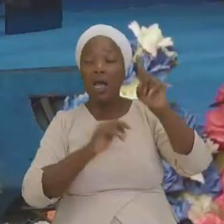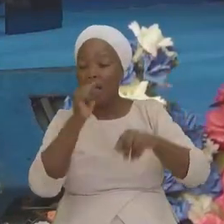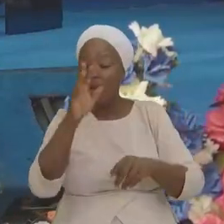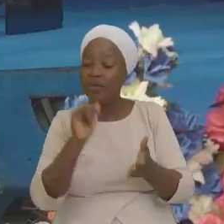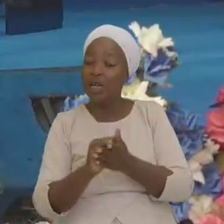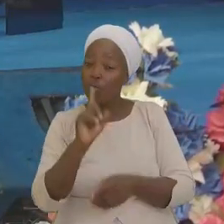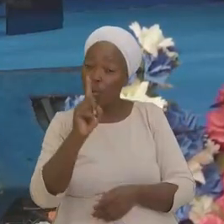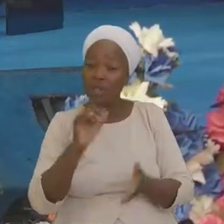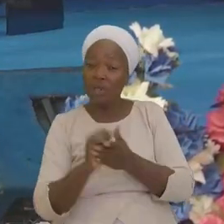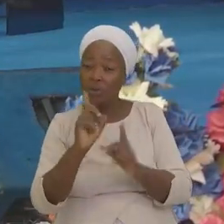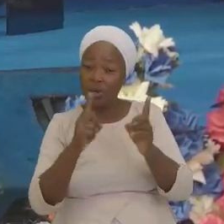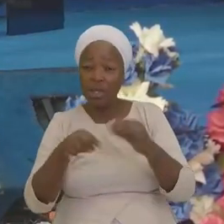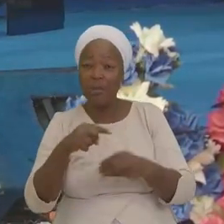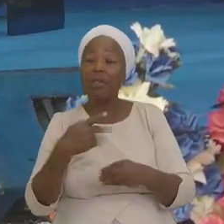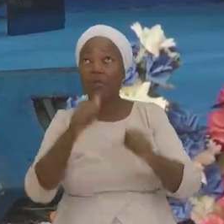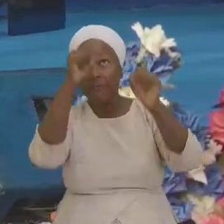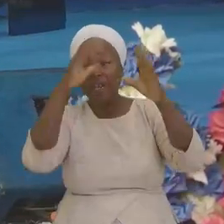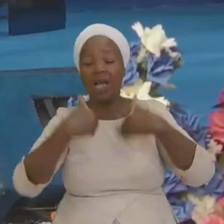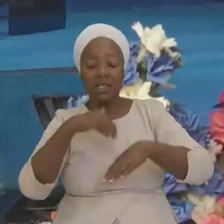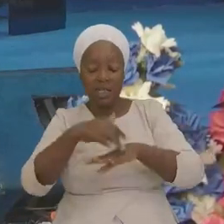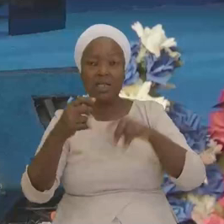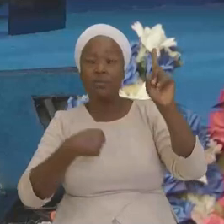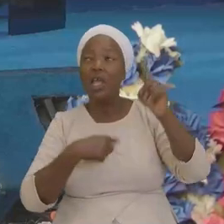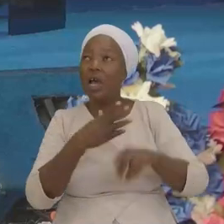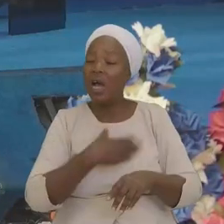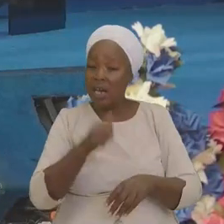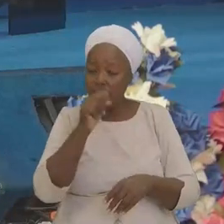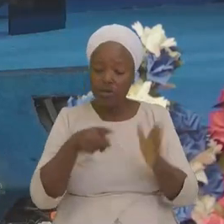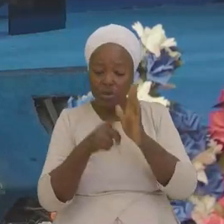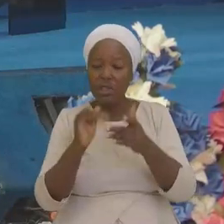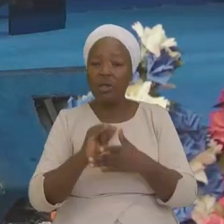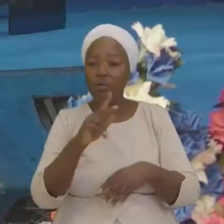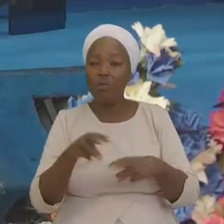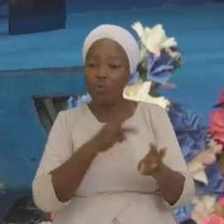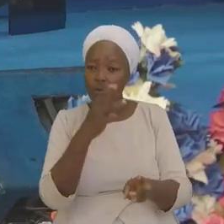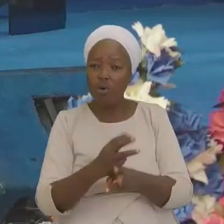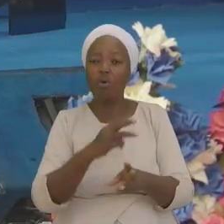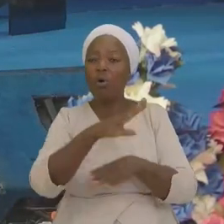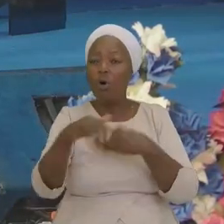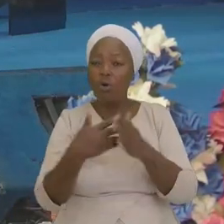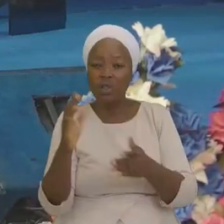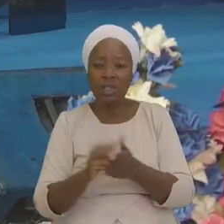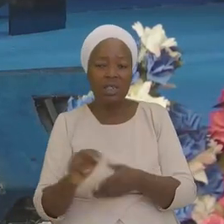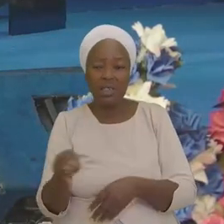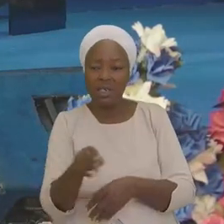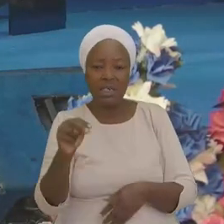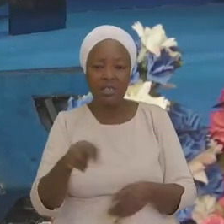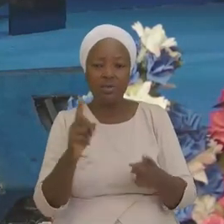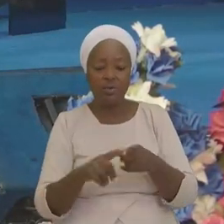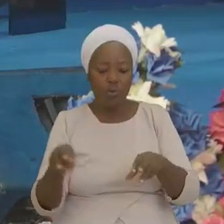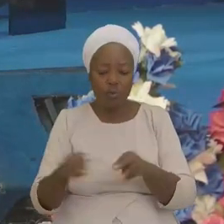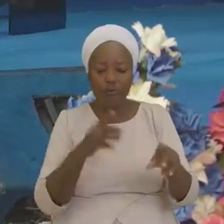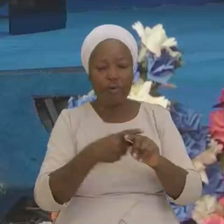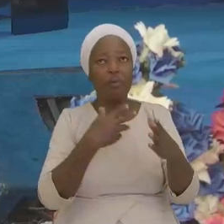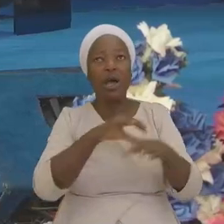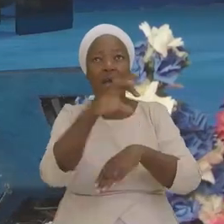Et Jésus a dit, je suis celui-là dont tu parles. Le Père m'a déjà envoyé et je montrerai